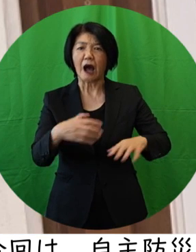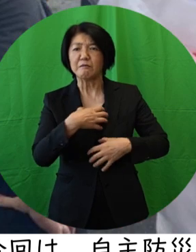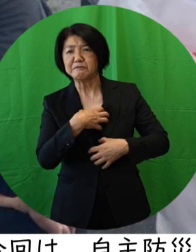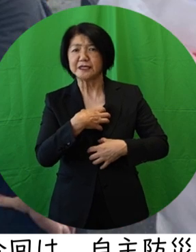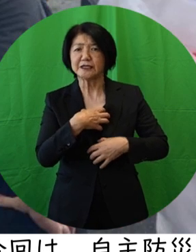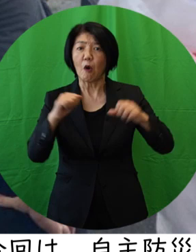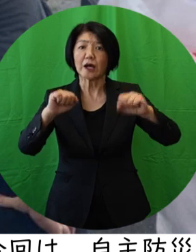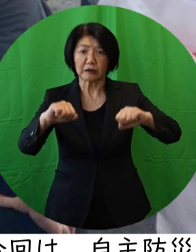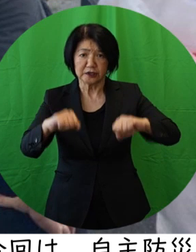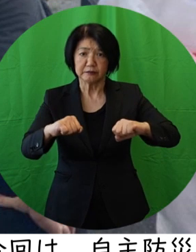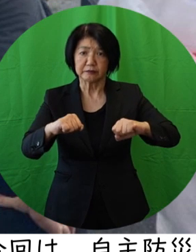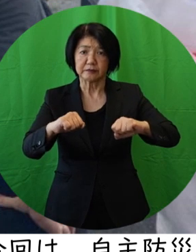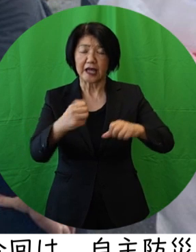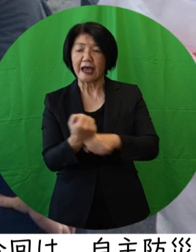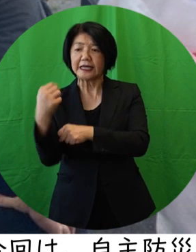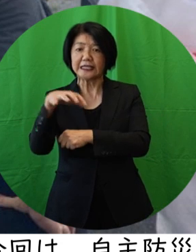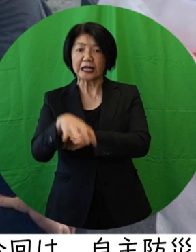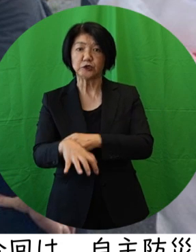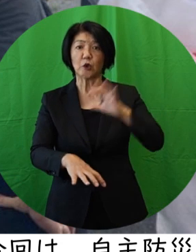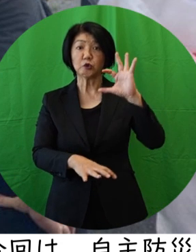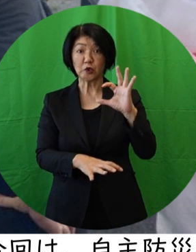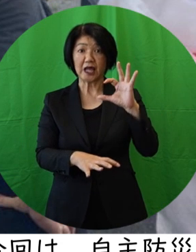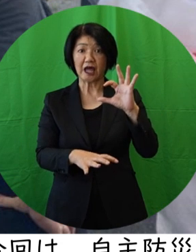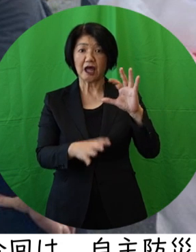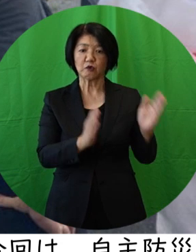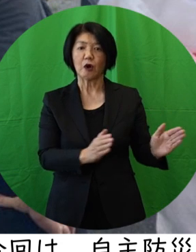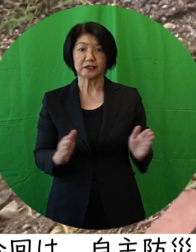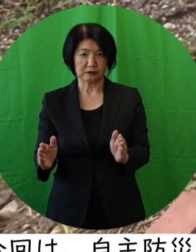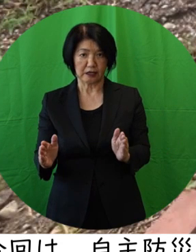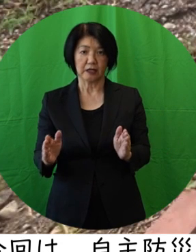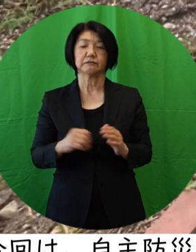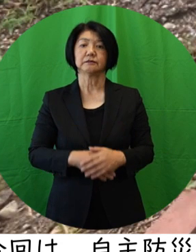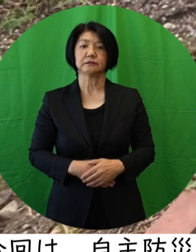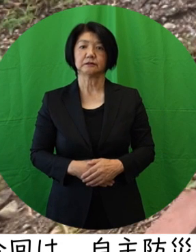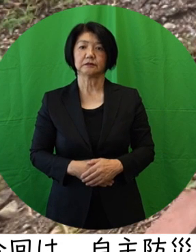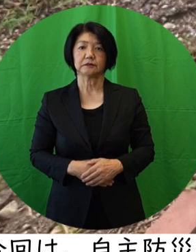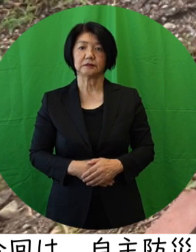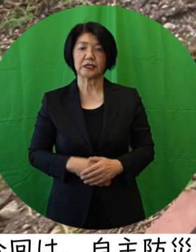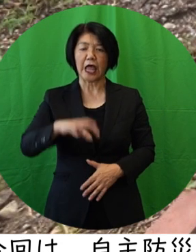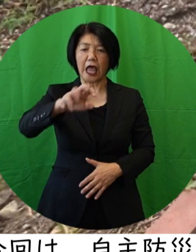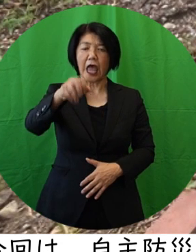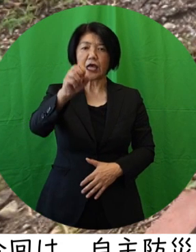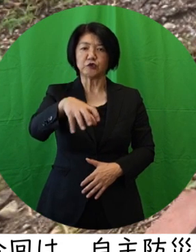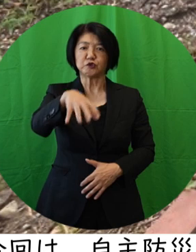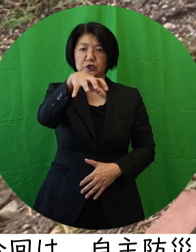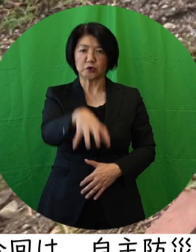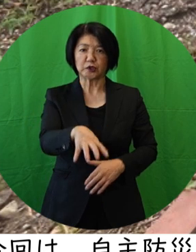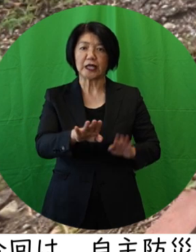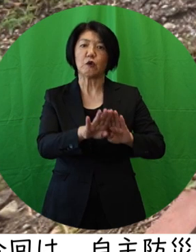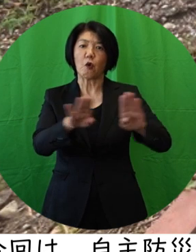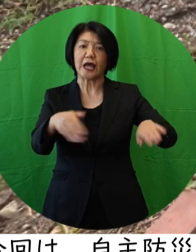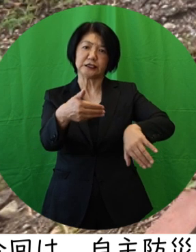確認避難所でのトイレなどの設営給水拠点の解説